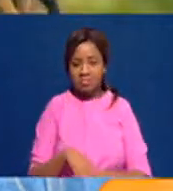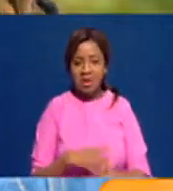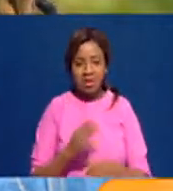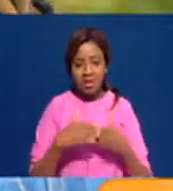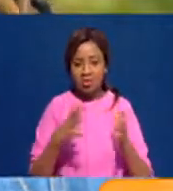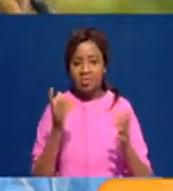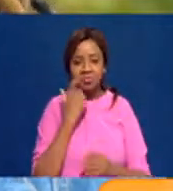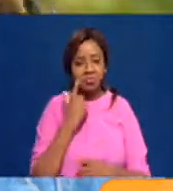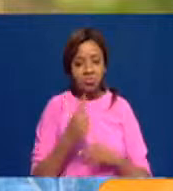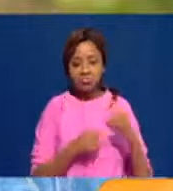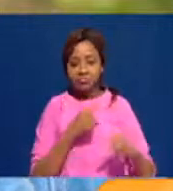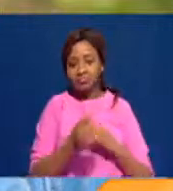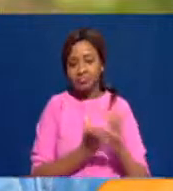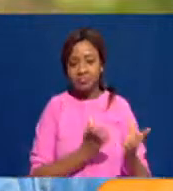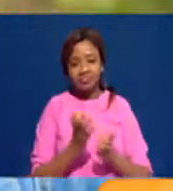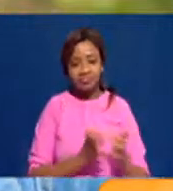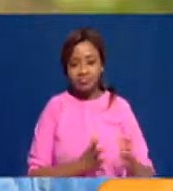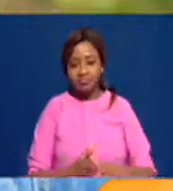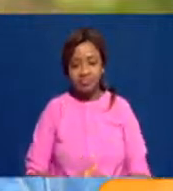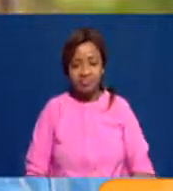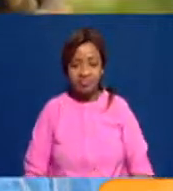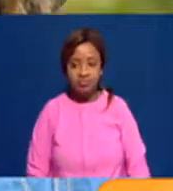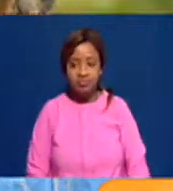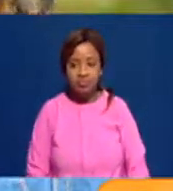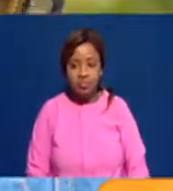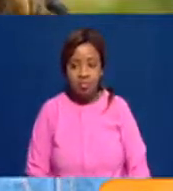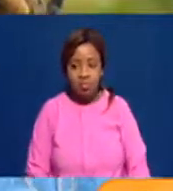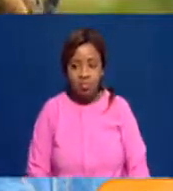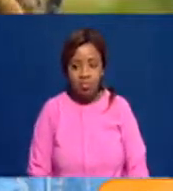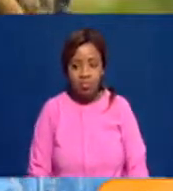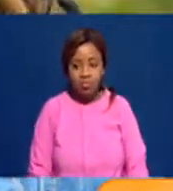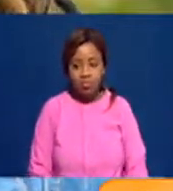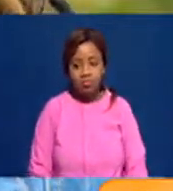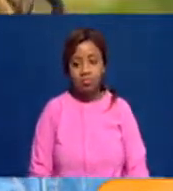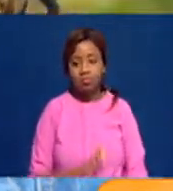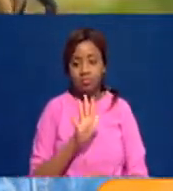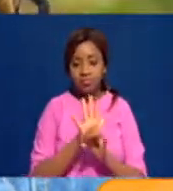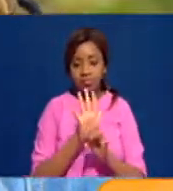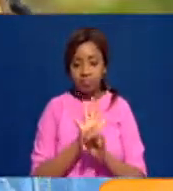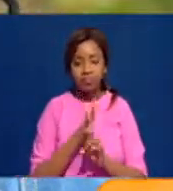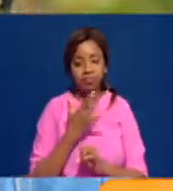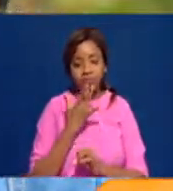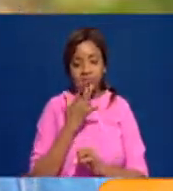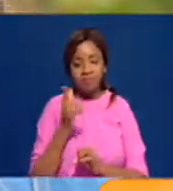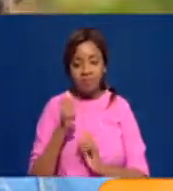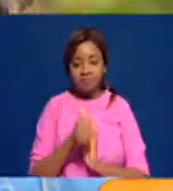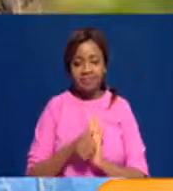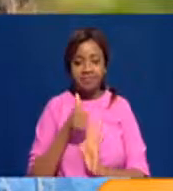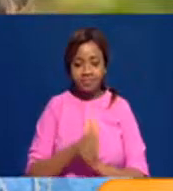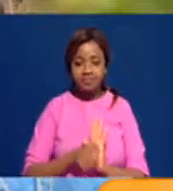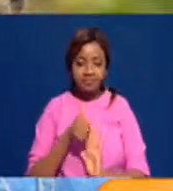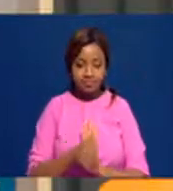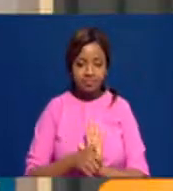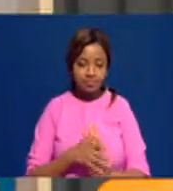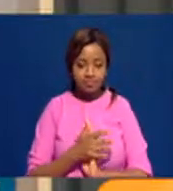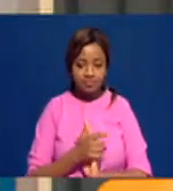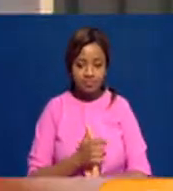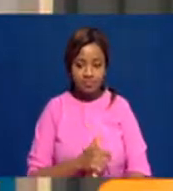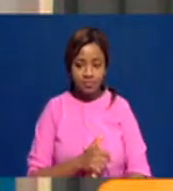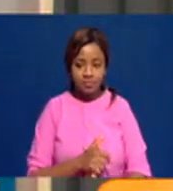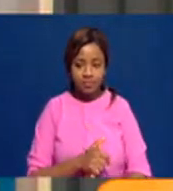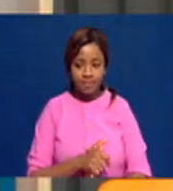ufungue duka yako, na watu wengi wameprefer SGR na hasa wafanyabiashara wa hapa Emali.